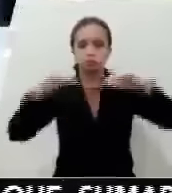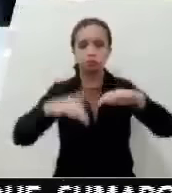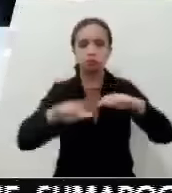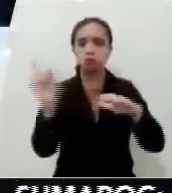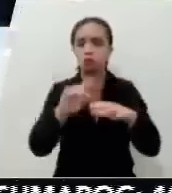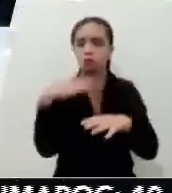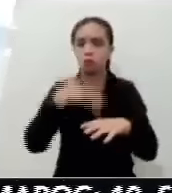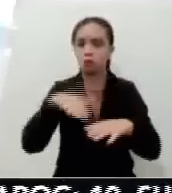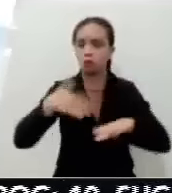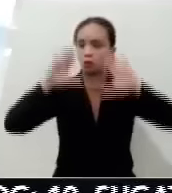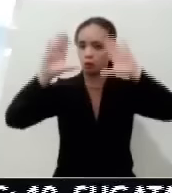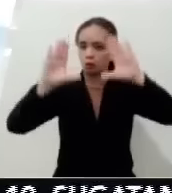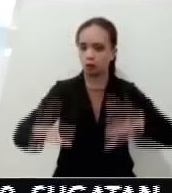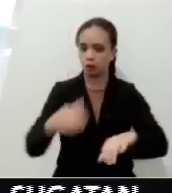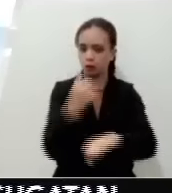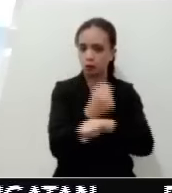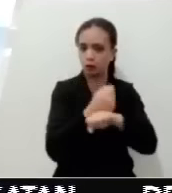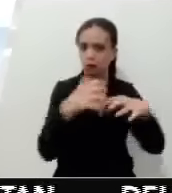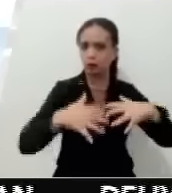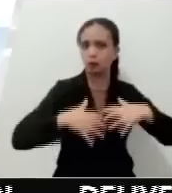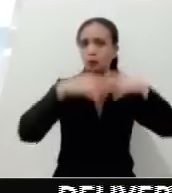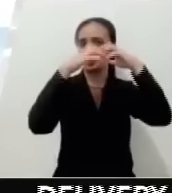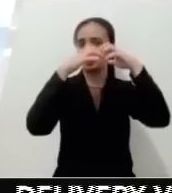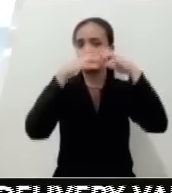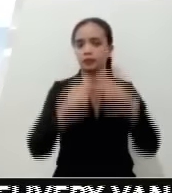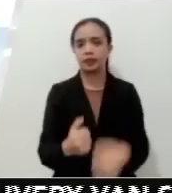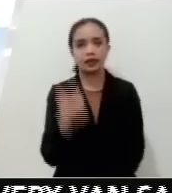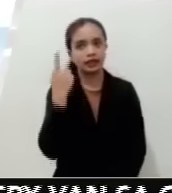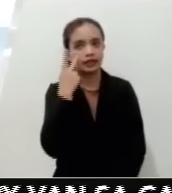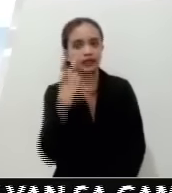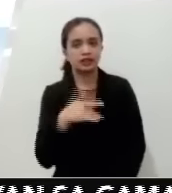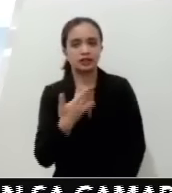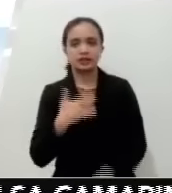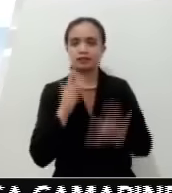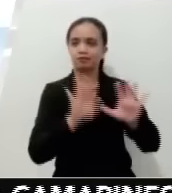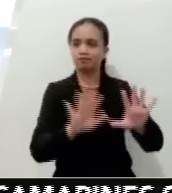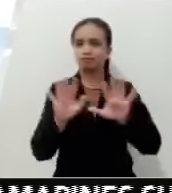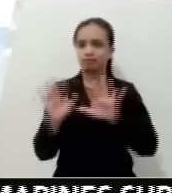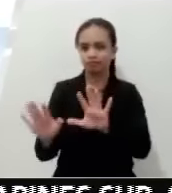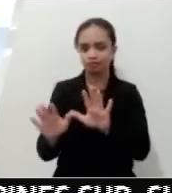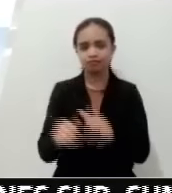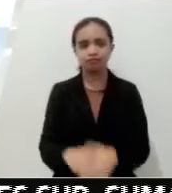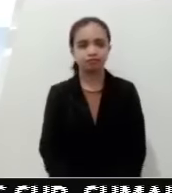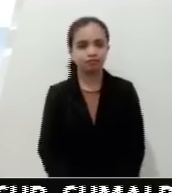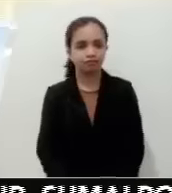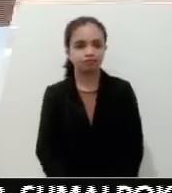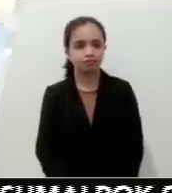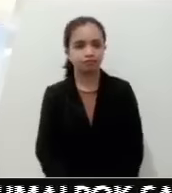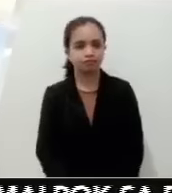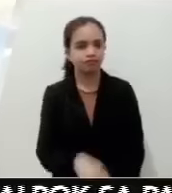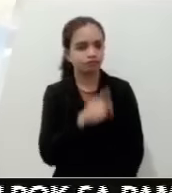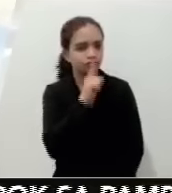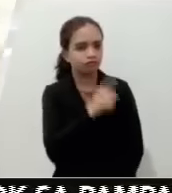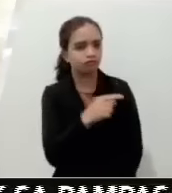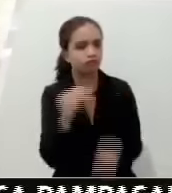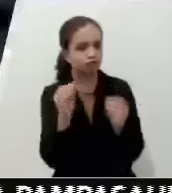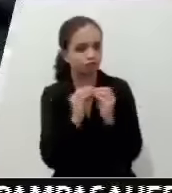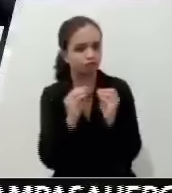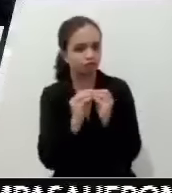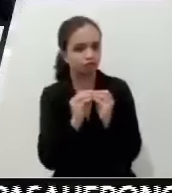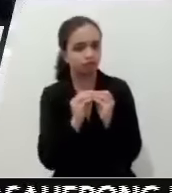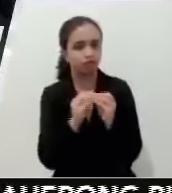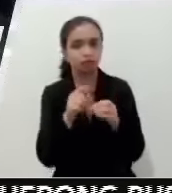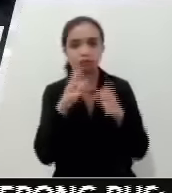formation relaxing yung lugar sir tapos maganda yung ambiance tapos nakaka-relax yung tubig yung rock formation